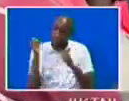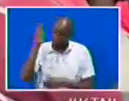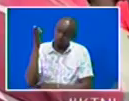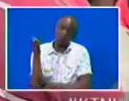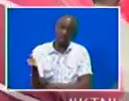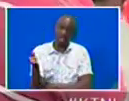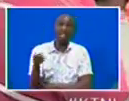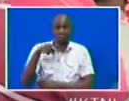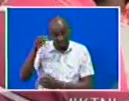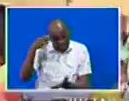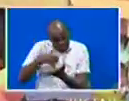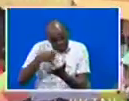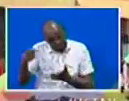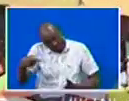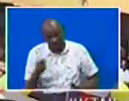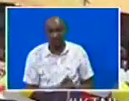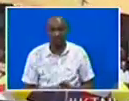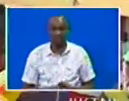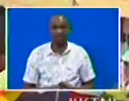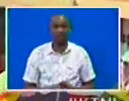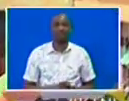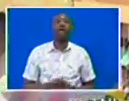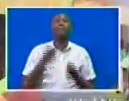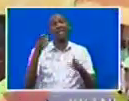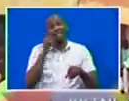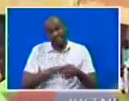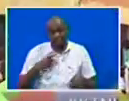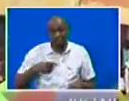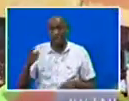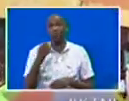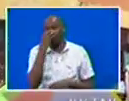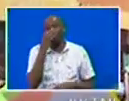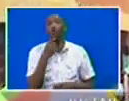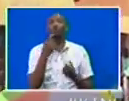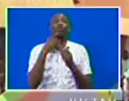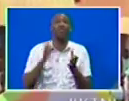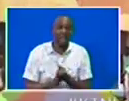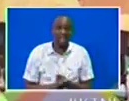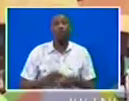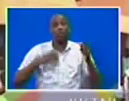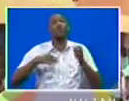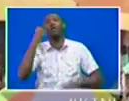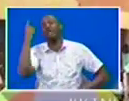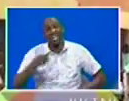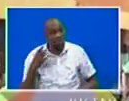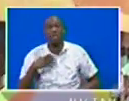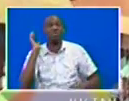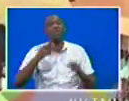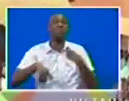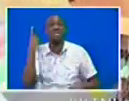Kenyatta alihusika. Naona kila mara Ruto akirukaruka pale, atio tutashinda. Adio